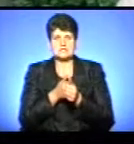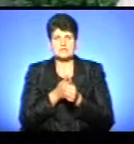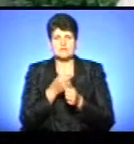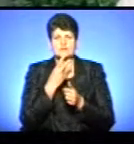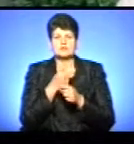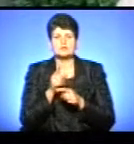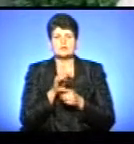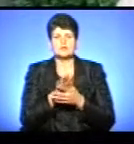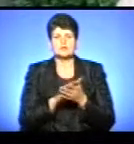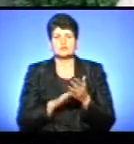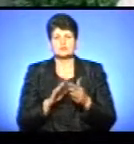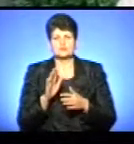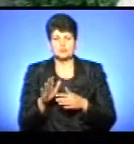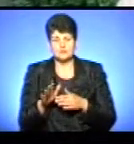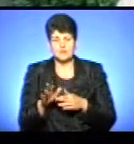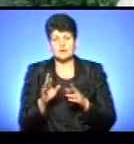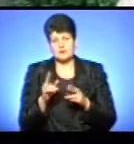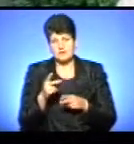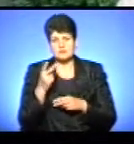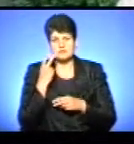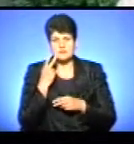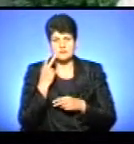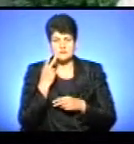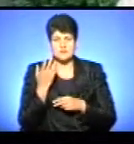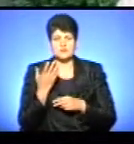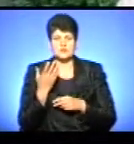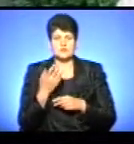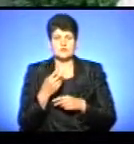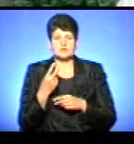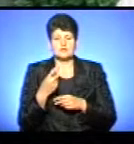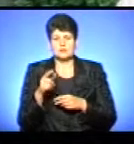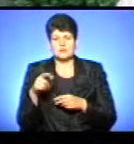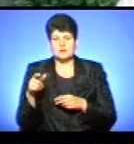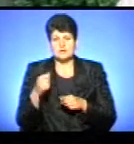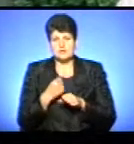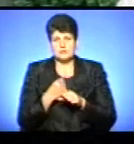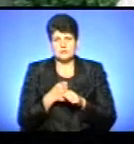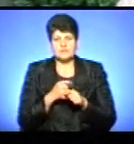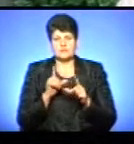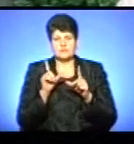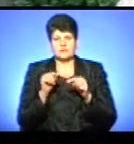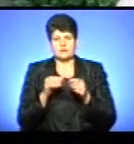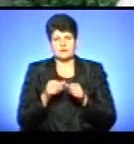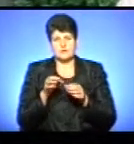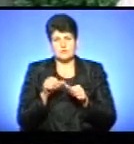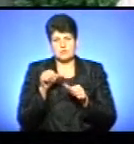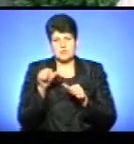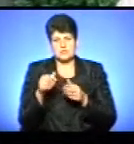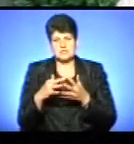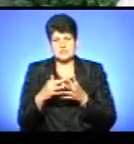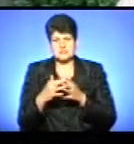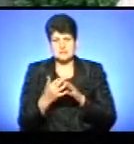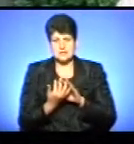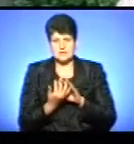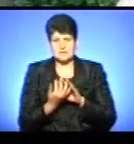робити. Як зазвичай діють так звані ділки, що і він зробив, виїхав за межі села недалеко,